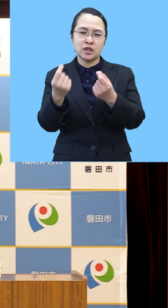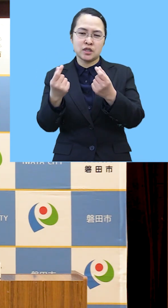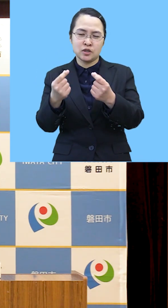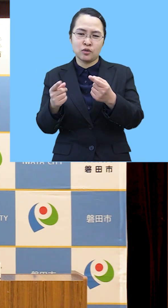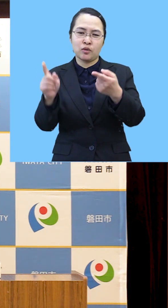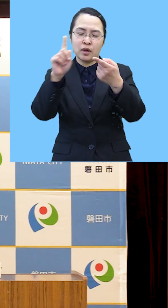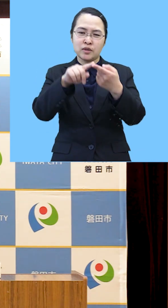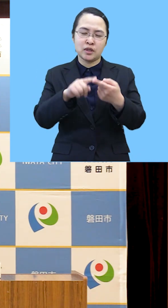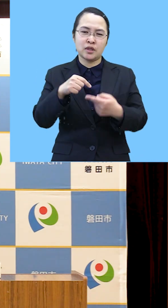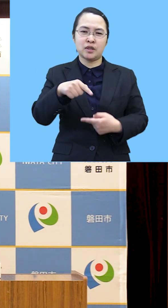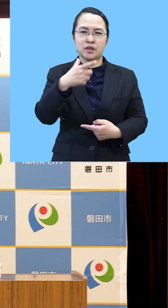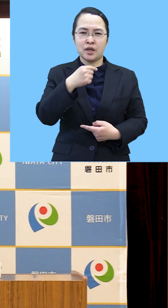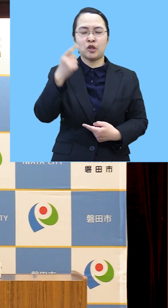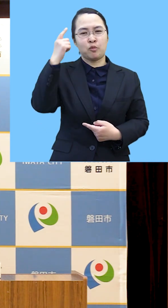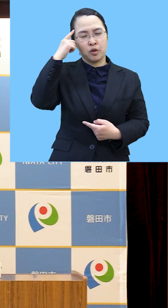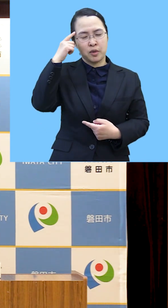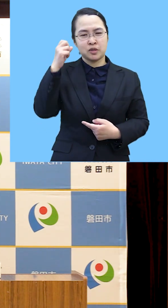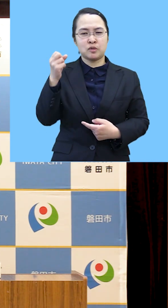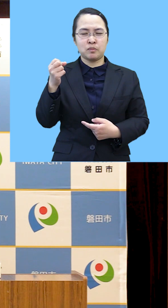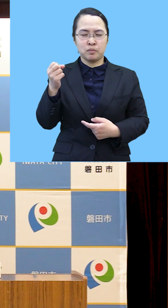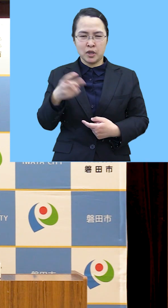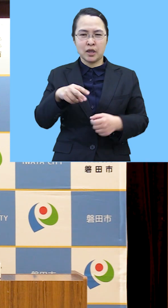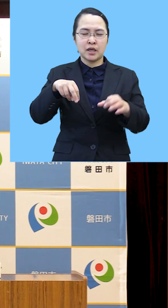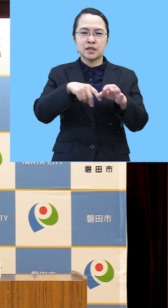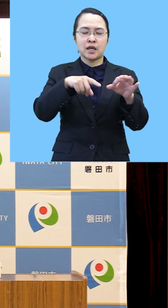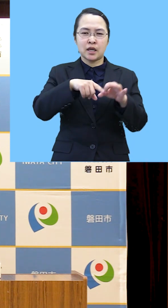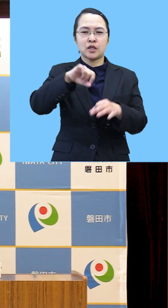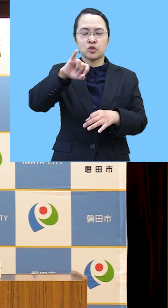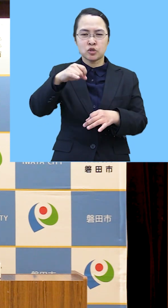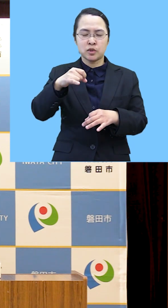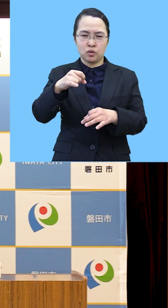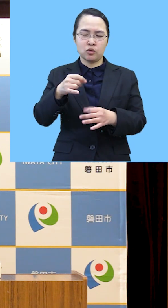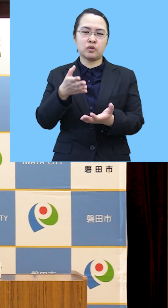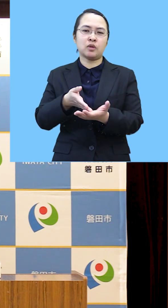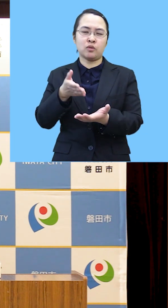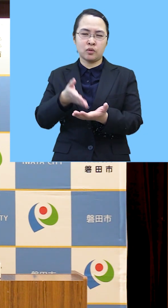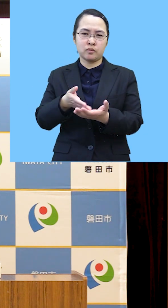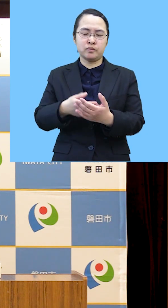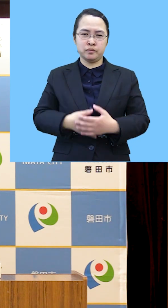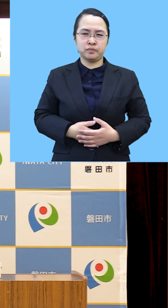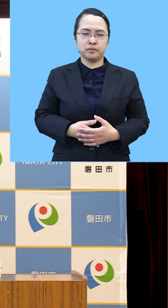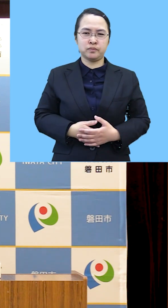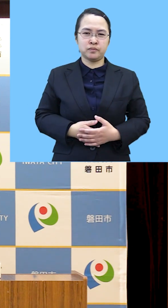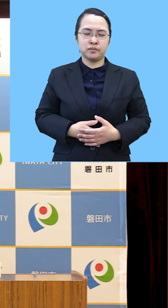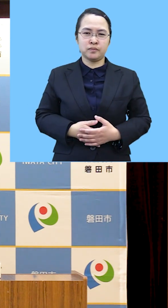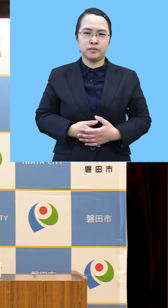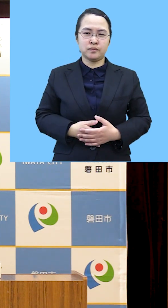。それからですね、ジュビロ磐田の話題で、ありますけれども、